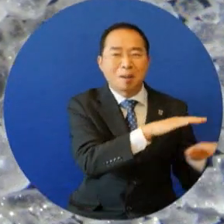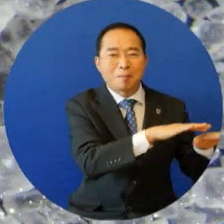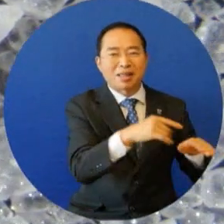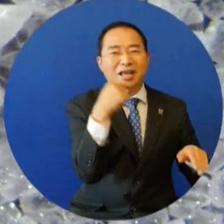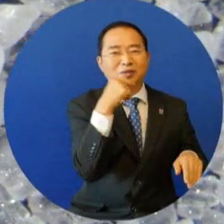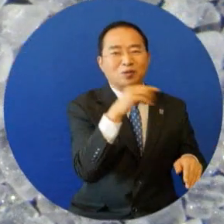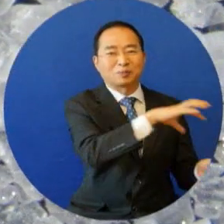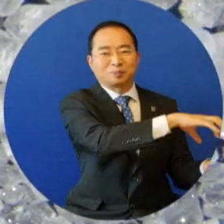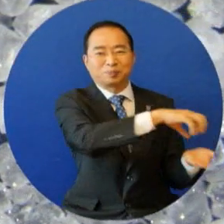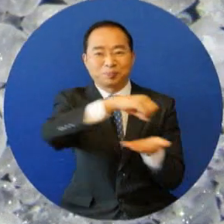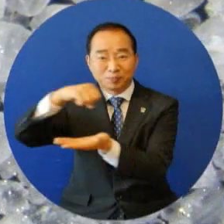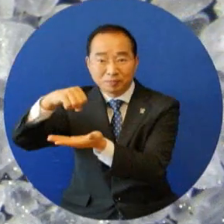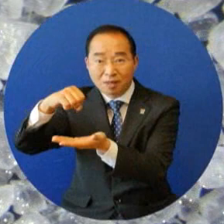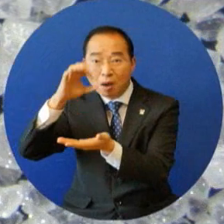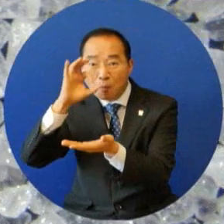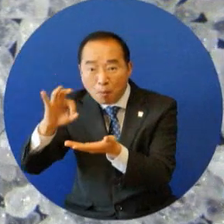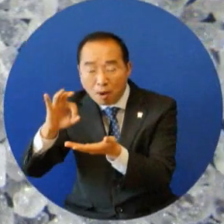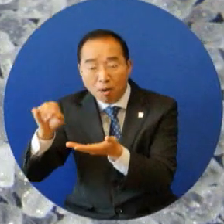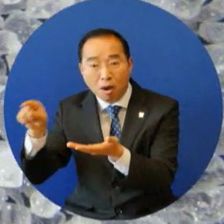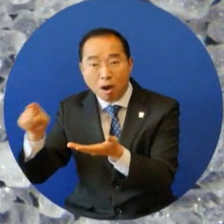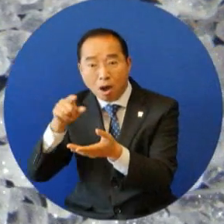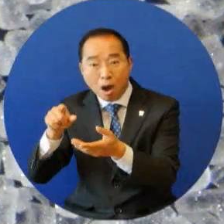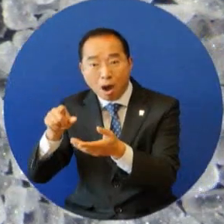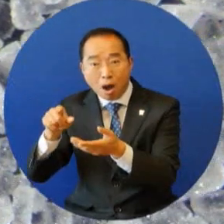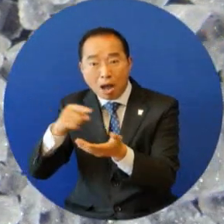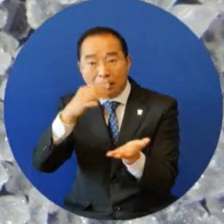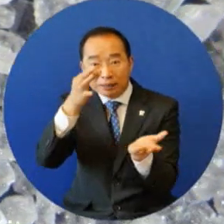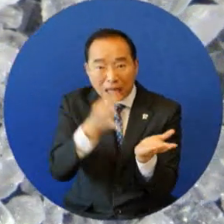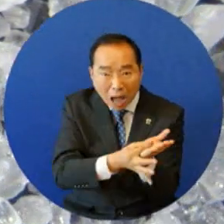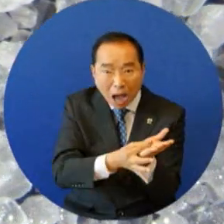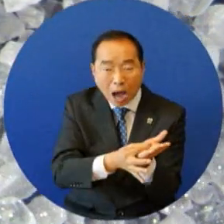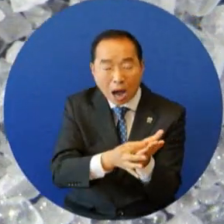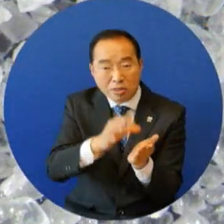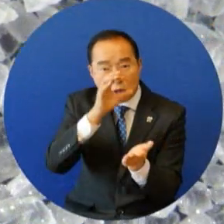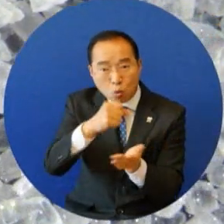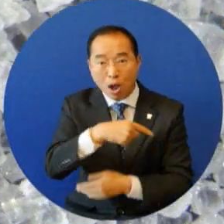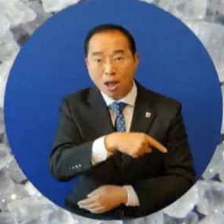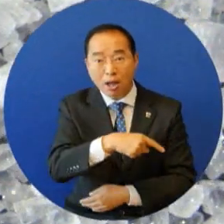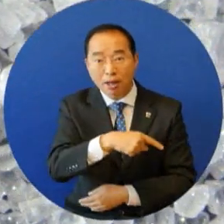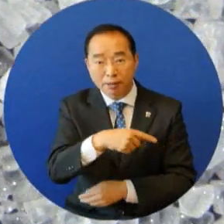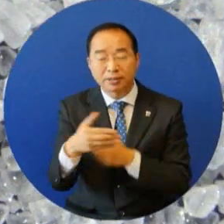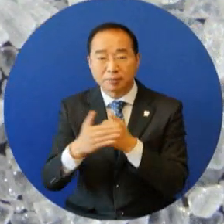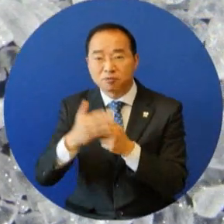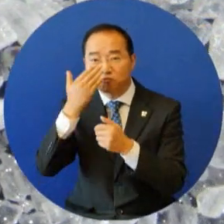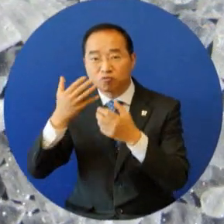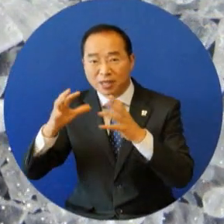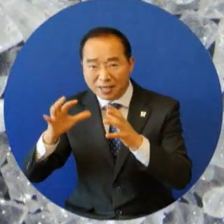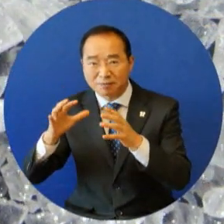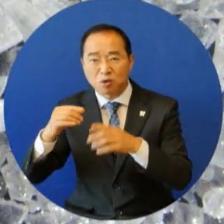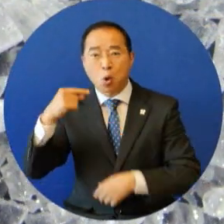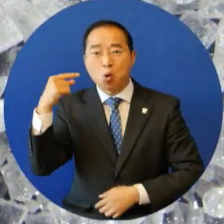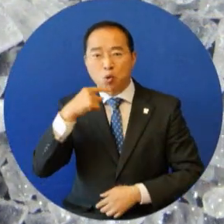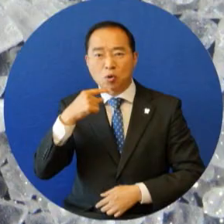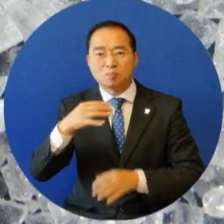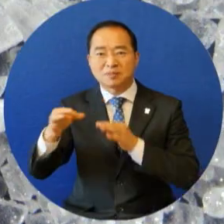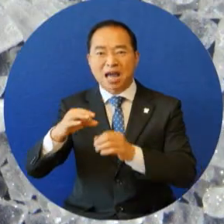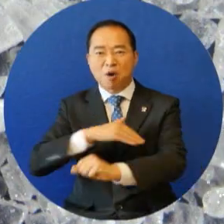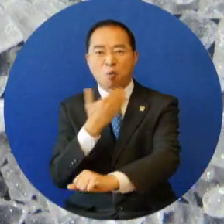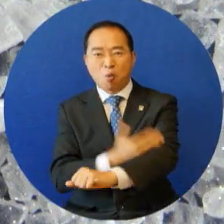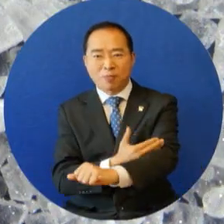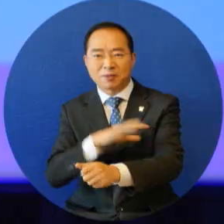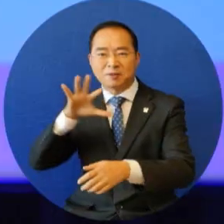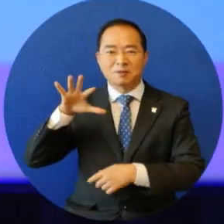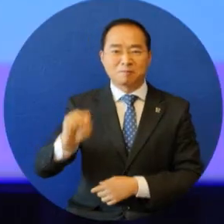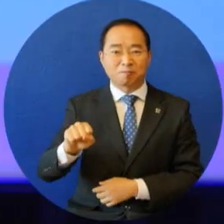암염보다 품질도 더 좋으면서 가격은 더 싸요. 그래서 유대인들이 소금 상권을 장악하게